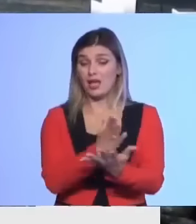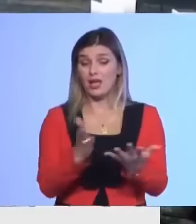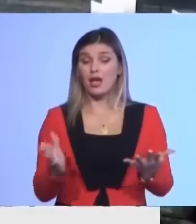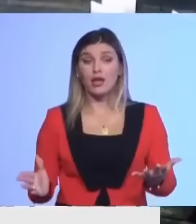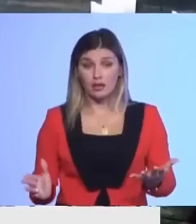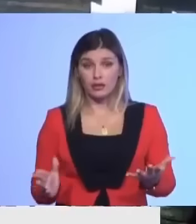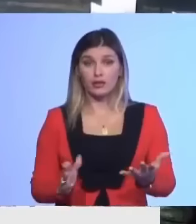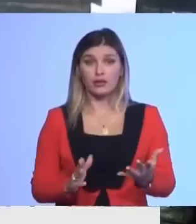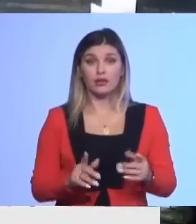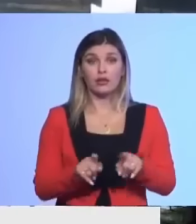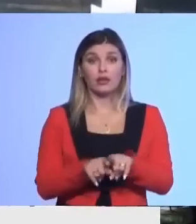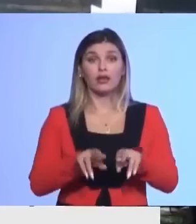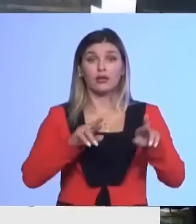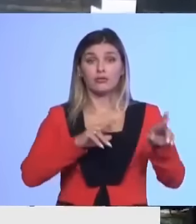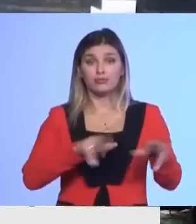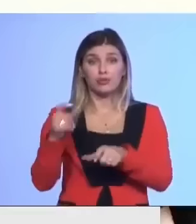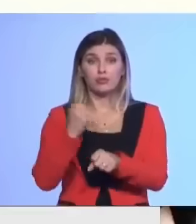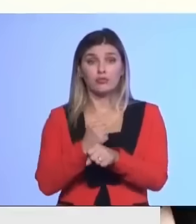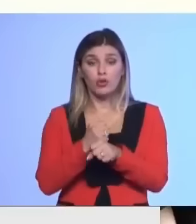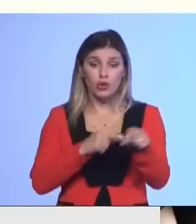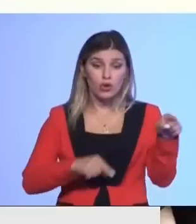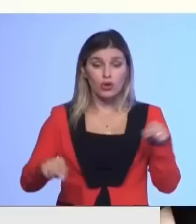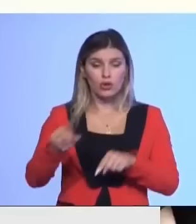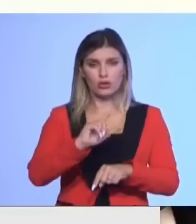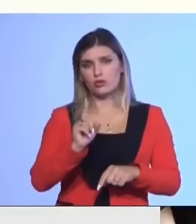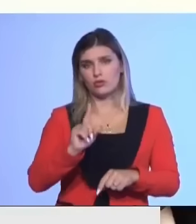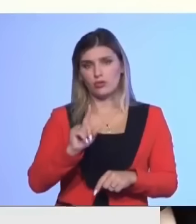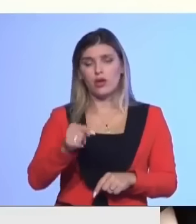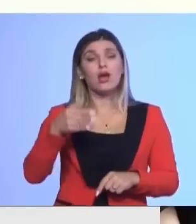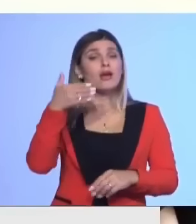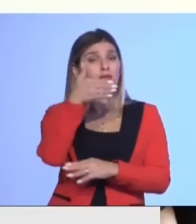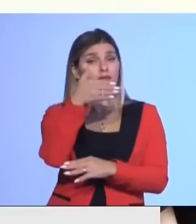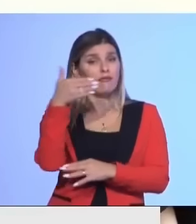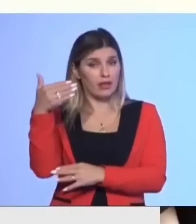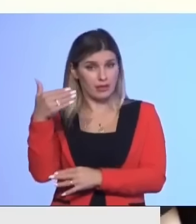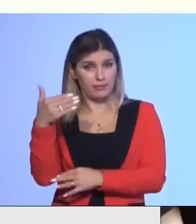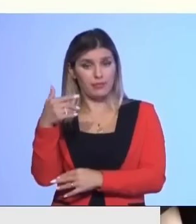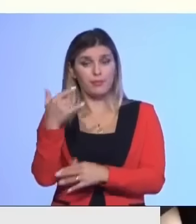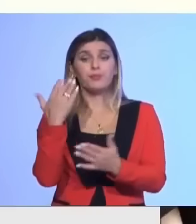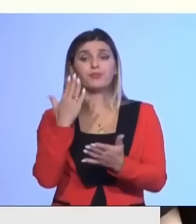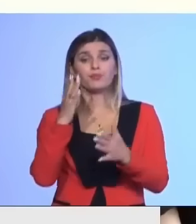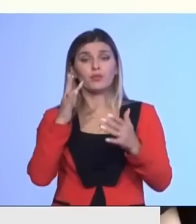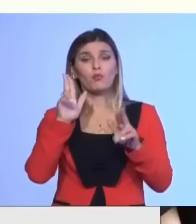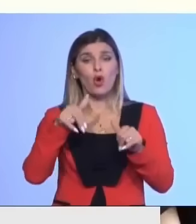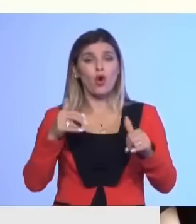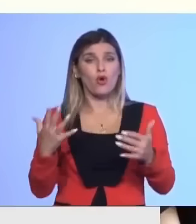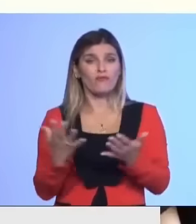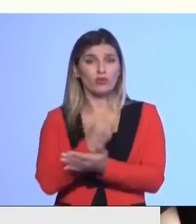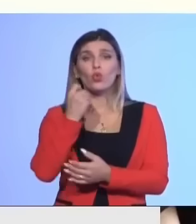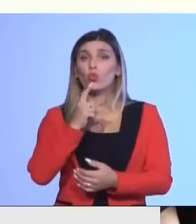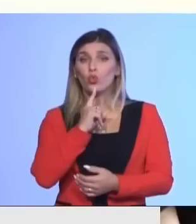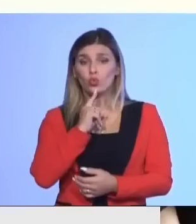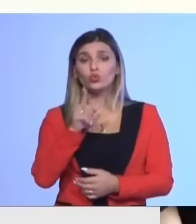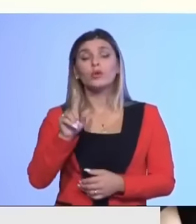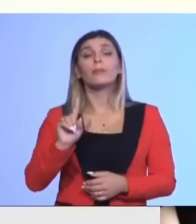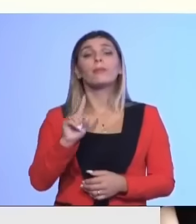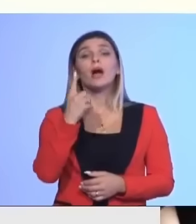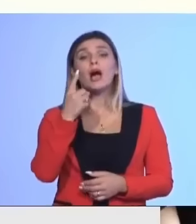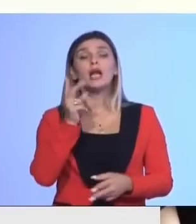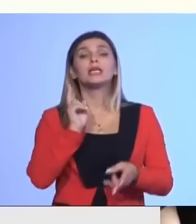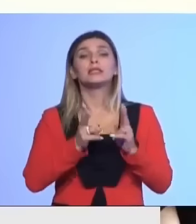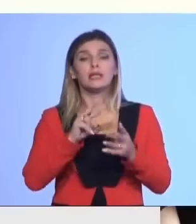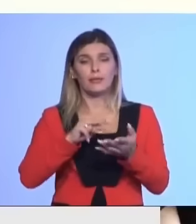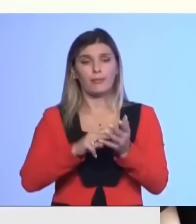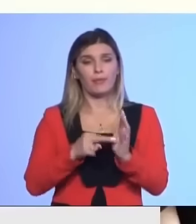e përfundojnë në të njëjtën kohë. Kompania fituese tani detyrën e parë që ka është finalizimi dhe